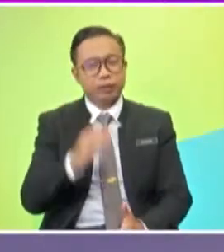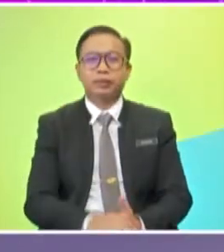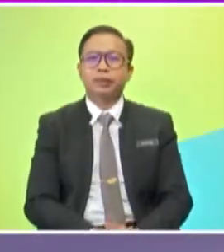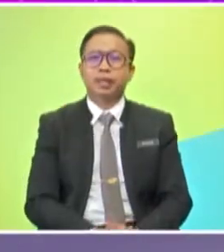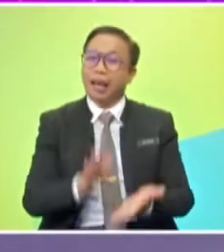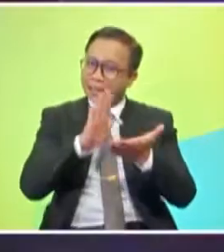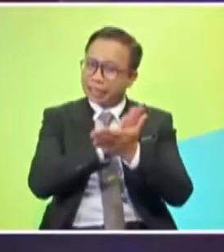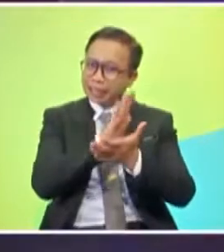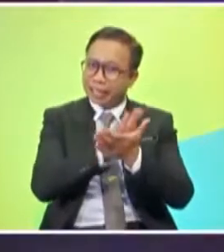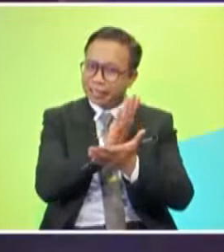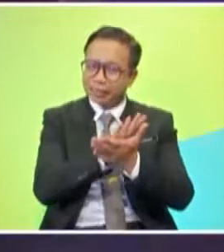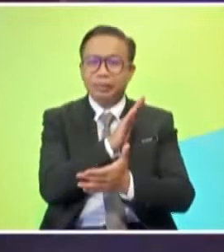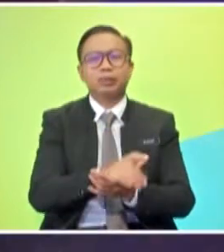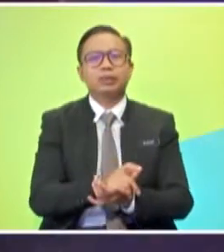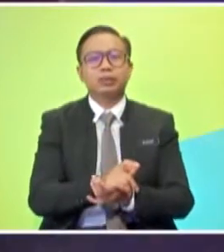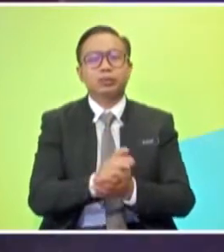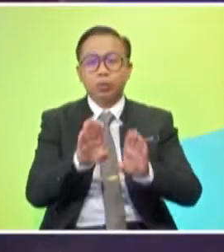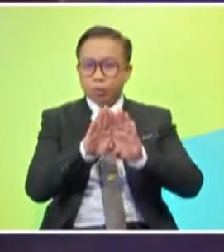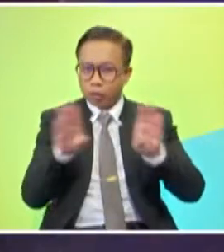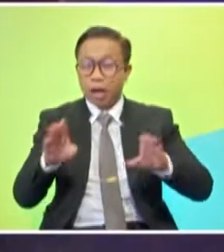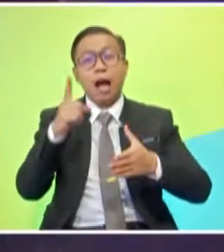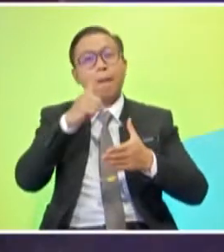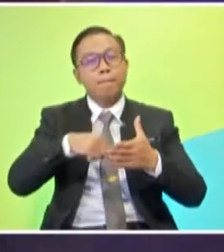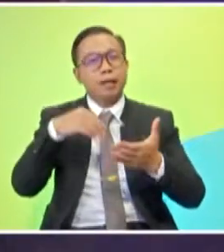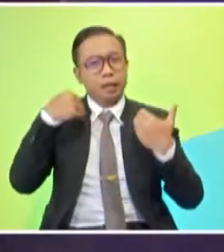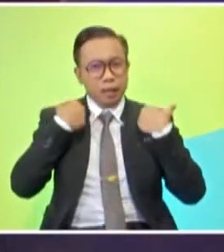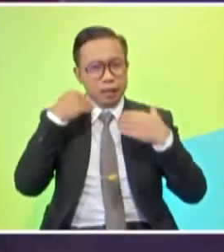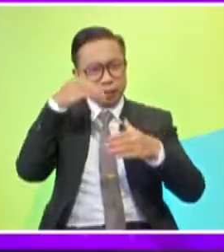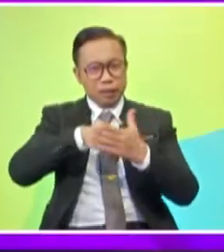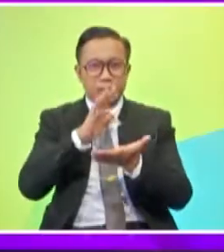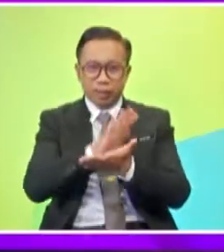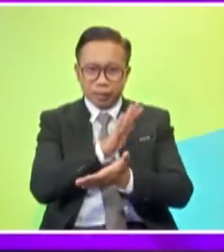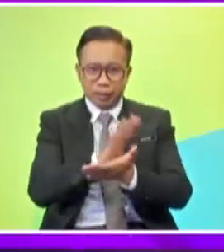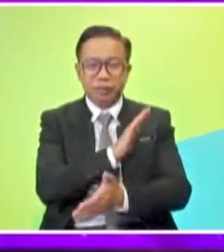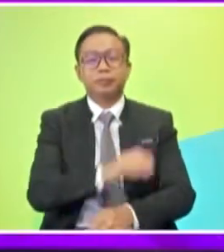ada kertas coba buka HP adek adek